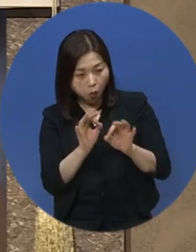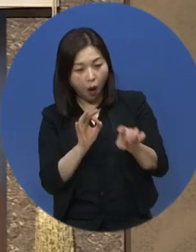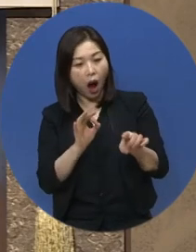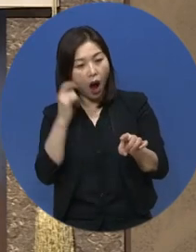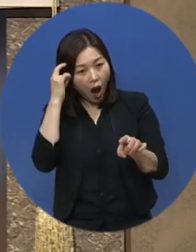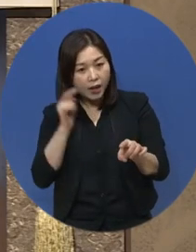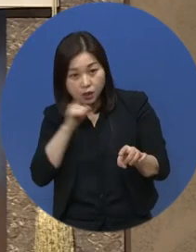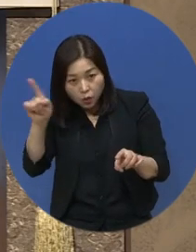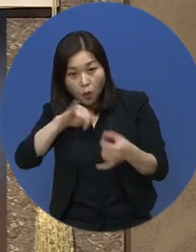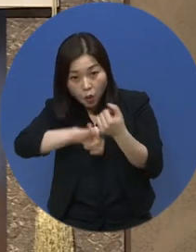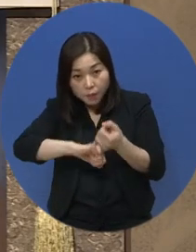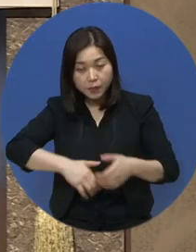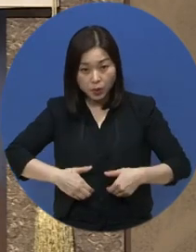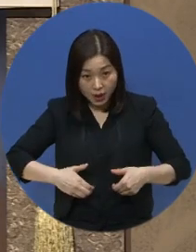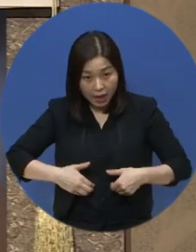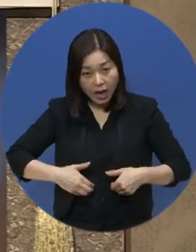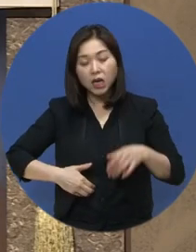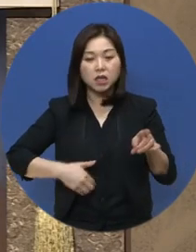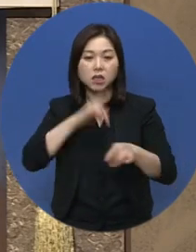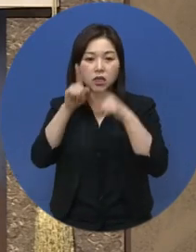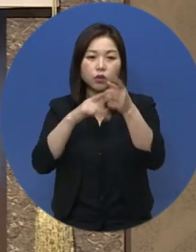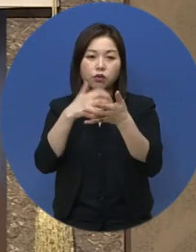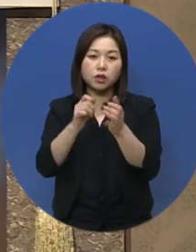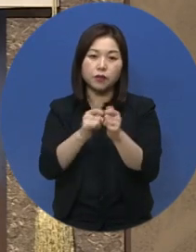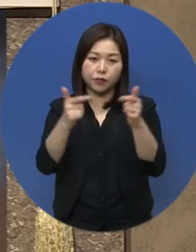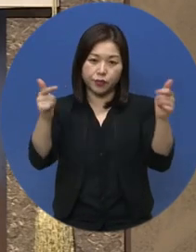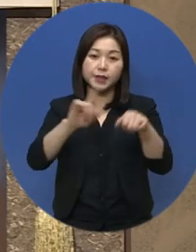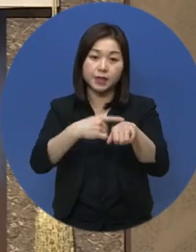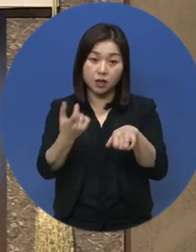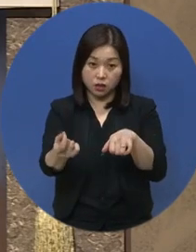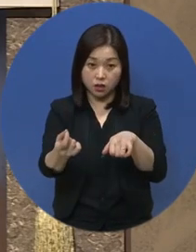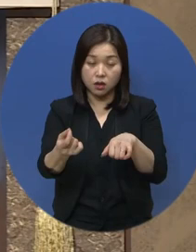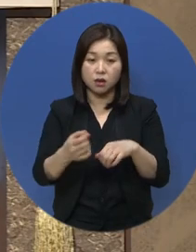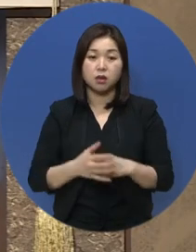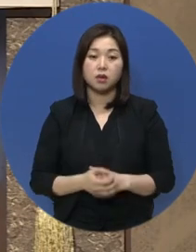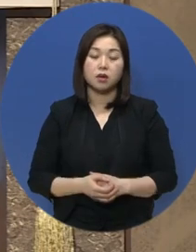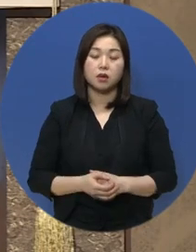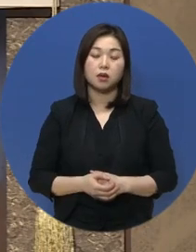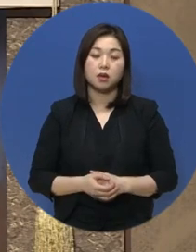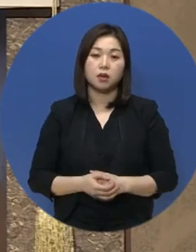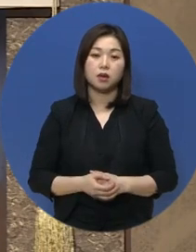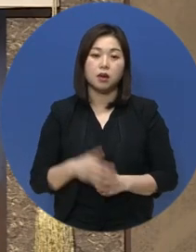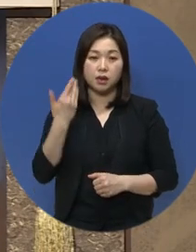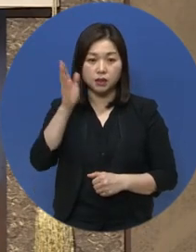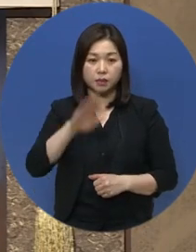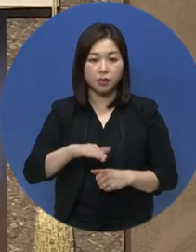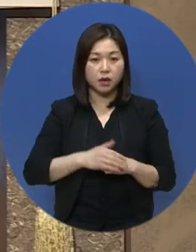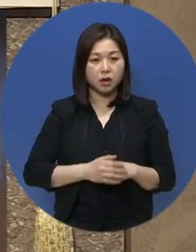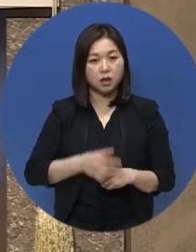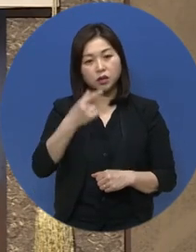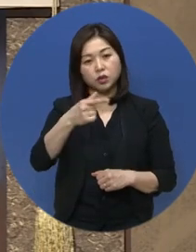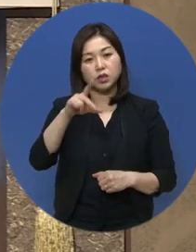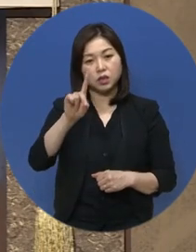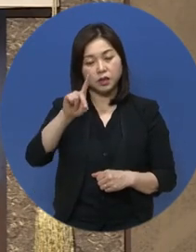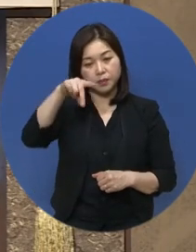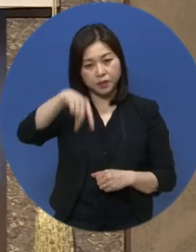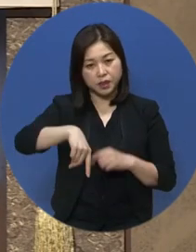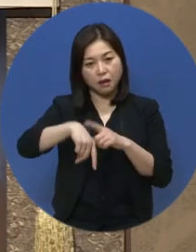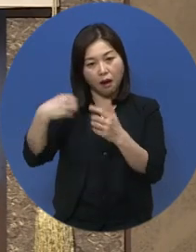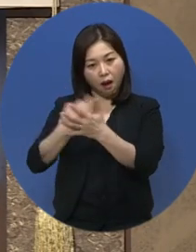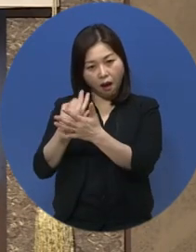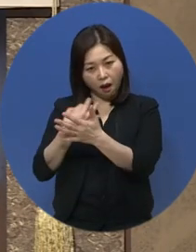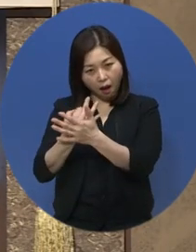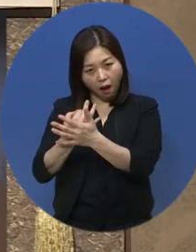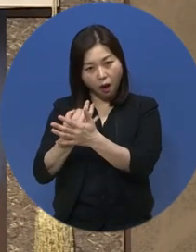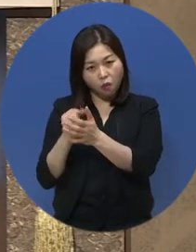강화되다 보니까 신고 건수는 늘어났다고 생각할 수도 있는데 그 GDP 증가 속도보다